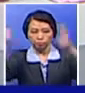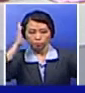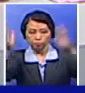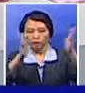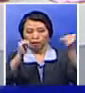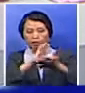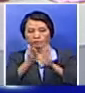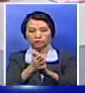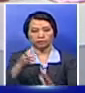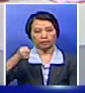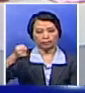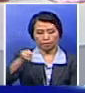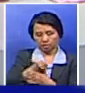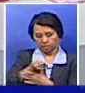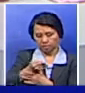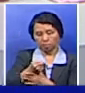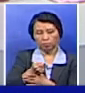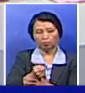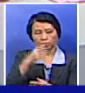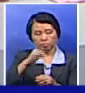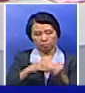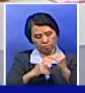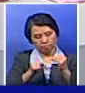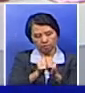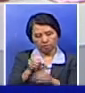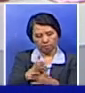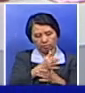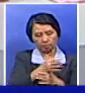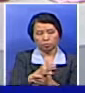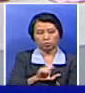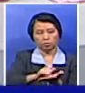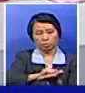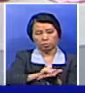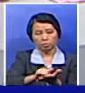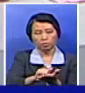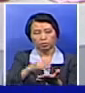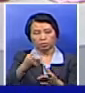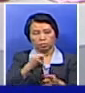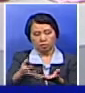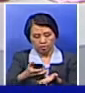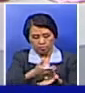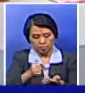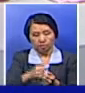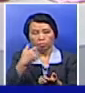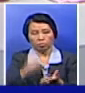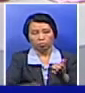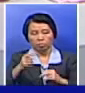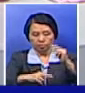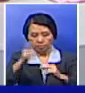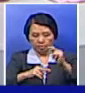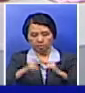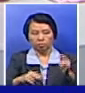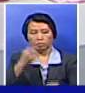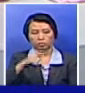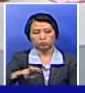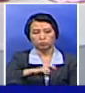kerap menjadi pemegang saham lebih dominan dalam pembahagian yuran konsesi hasil selepas segala kos pembinaan untuk